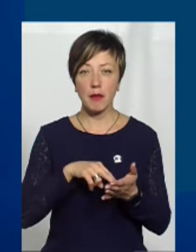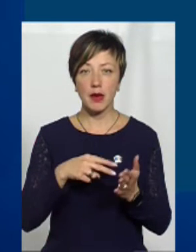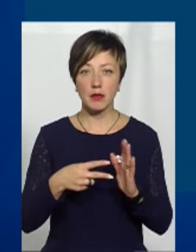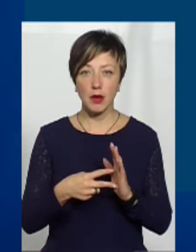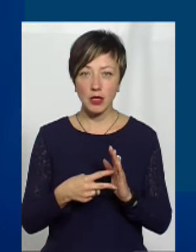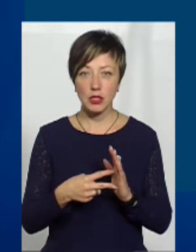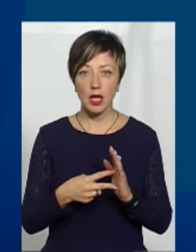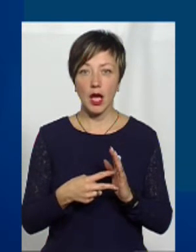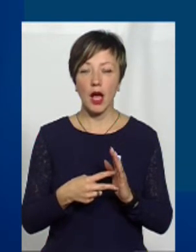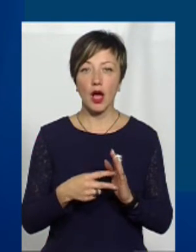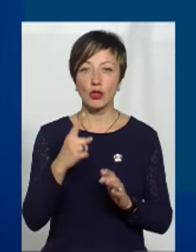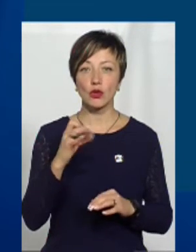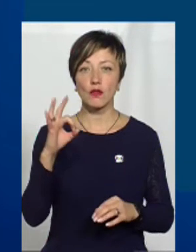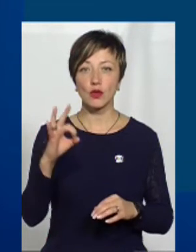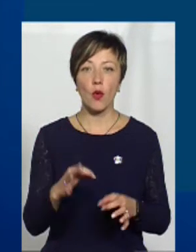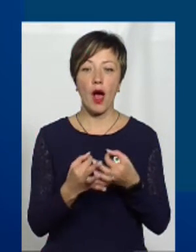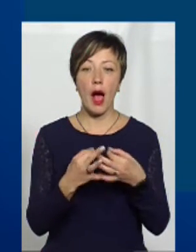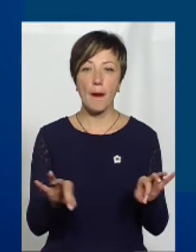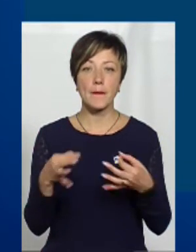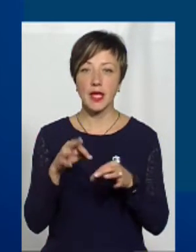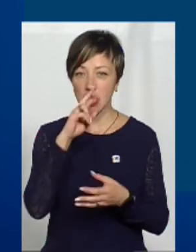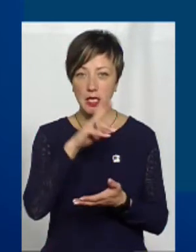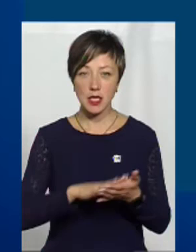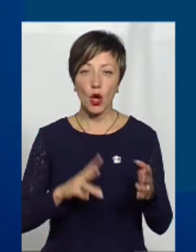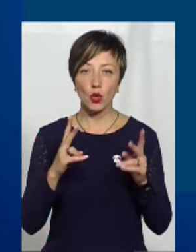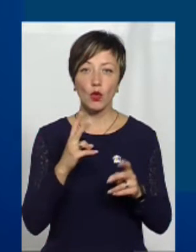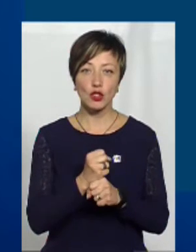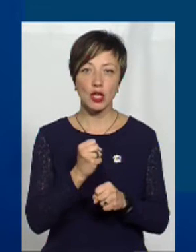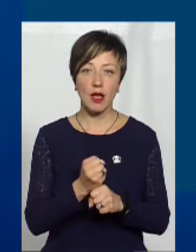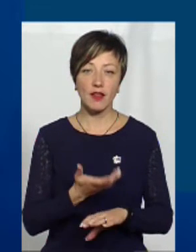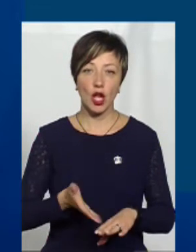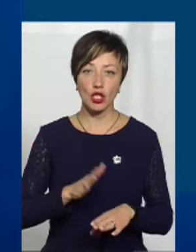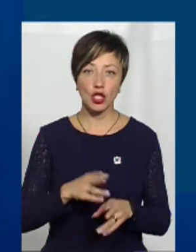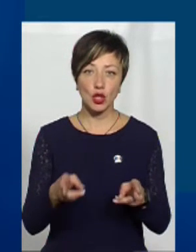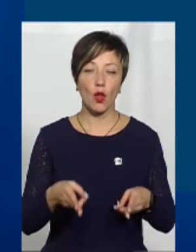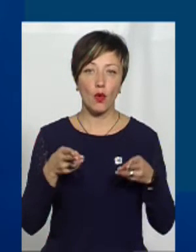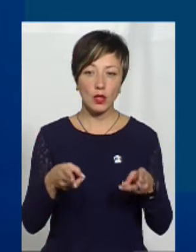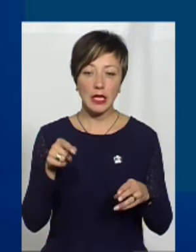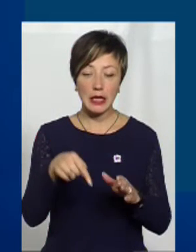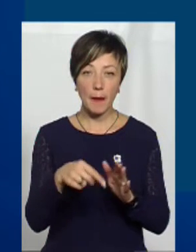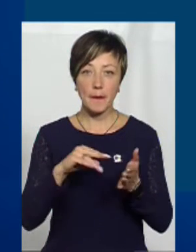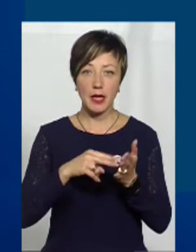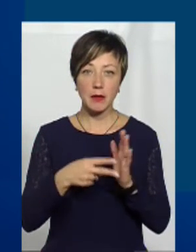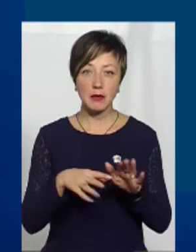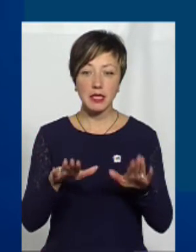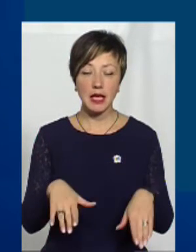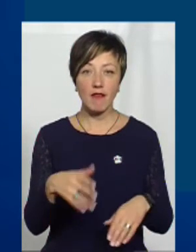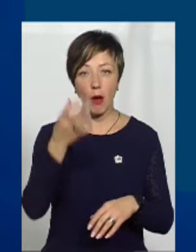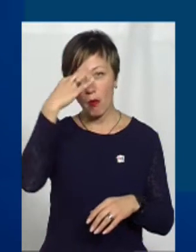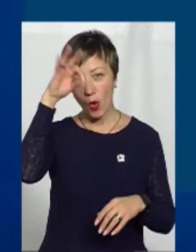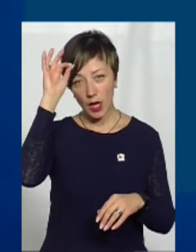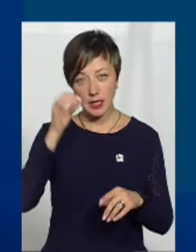безумовна амністія для всіх, навіть тих, хто вчиняв тяжкі злочини. Там передбачена місцева поліція.